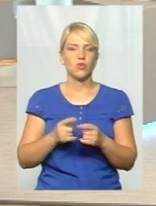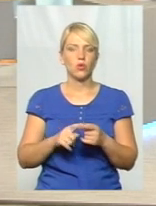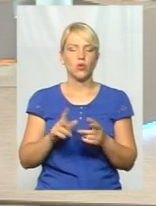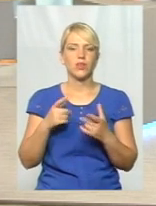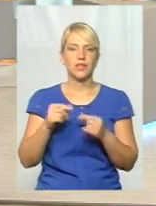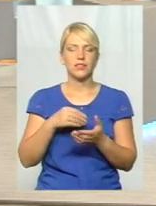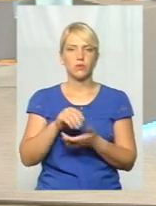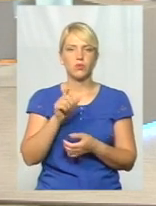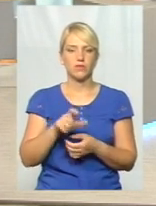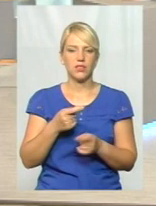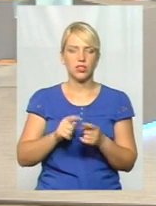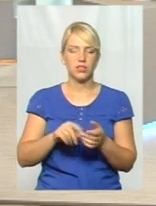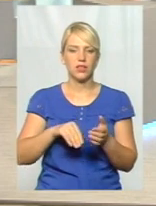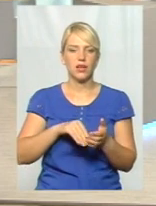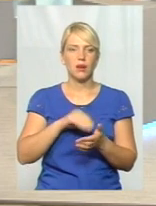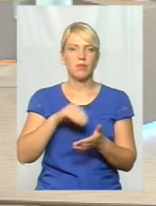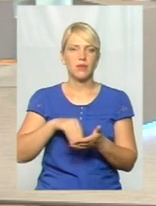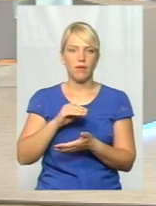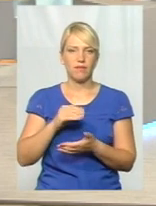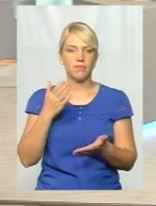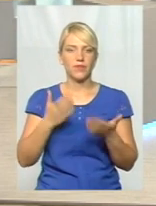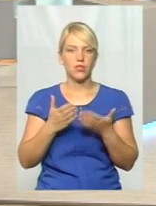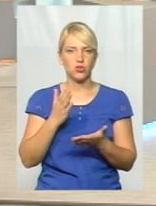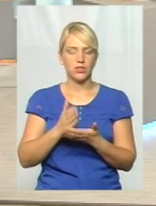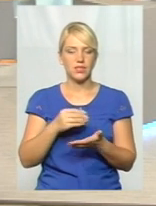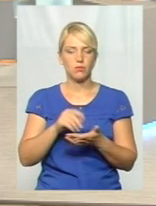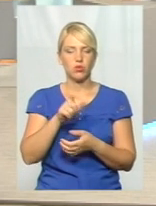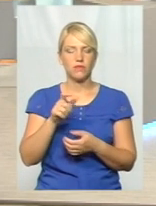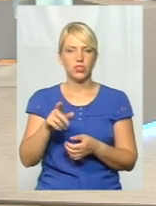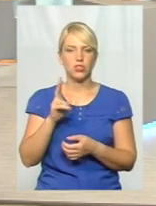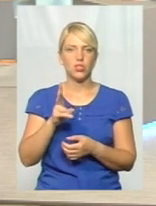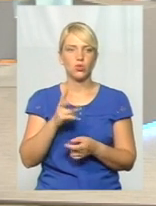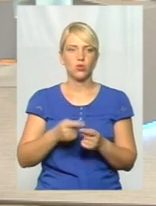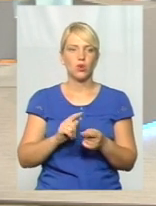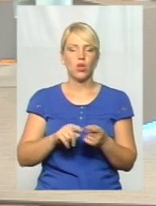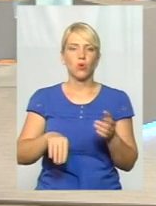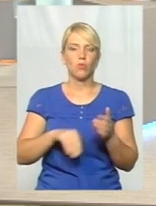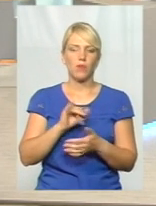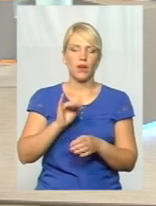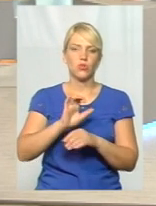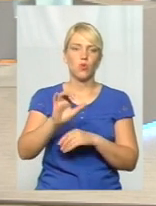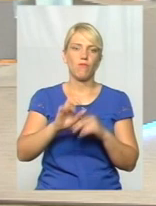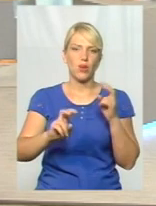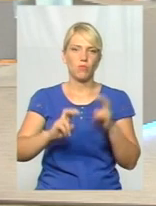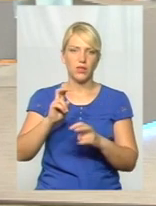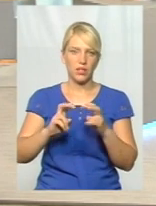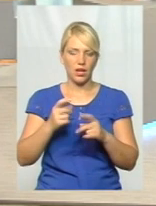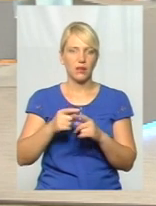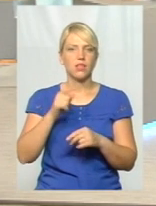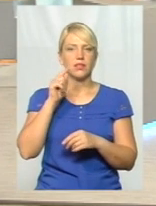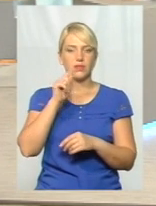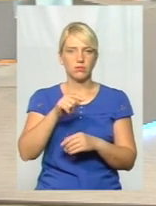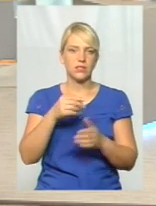їх придбаває, скажімо так. Якщо є споживачі, які напряму, наприклад, купляють виробника, ціна десь